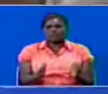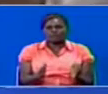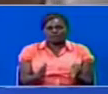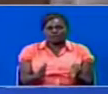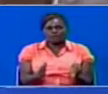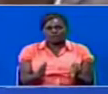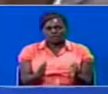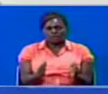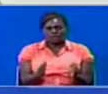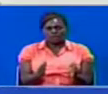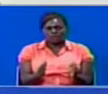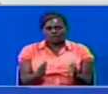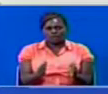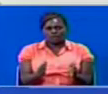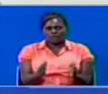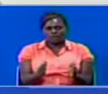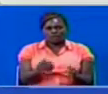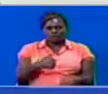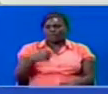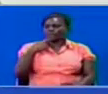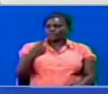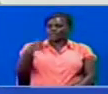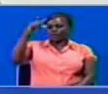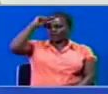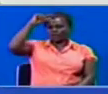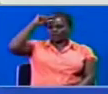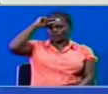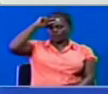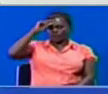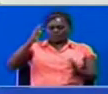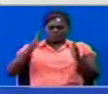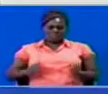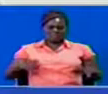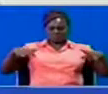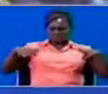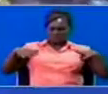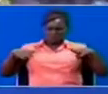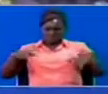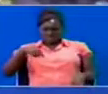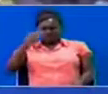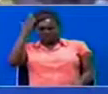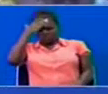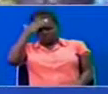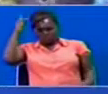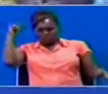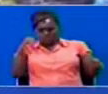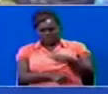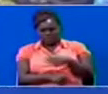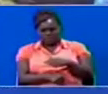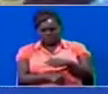Wycliffe Matakwei. Mimi nimeambia serikali, mtu kujigamba ya kwamba yeye ndiye anajua sana mipango